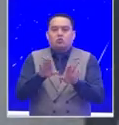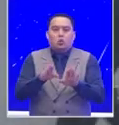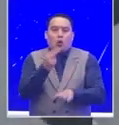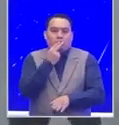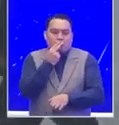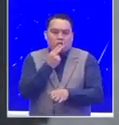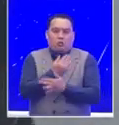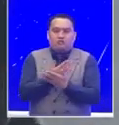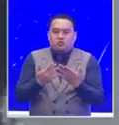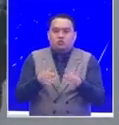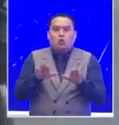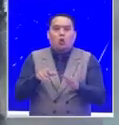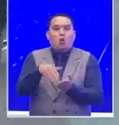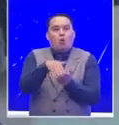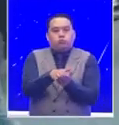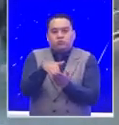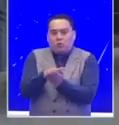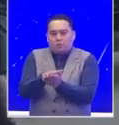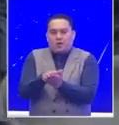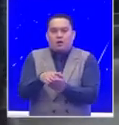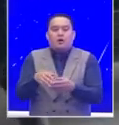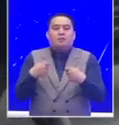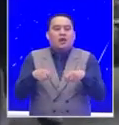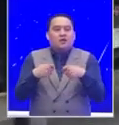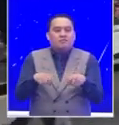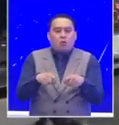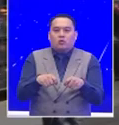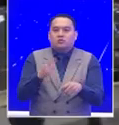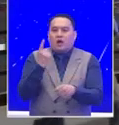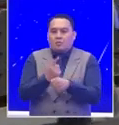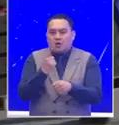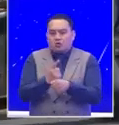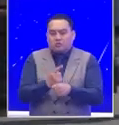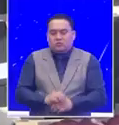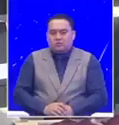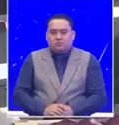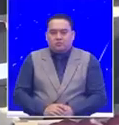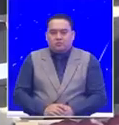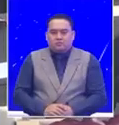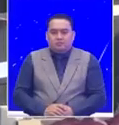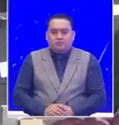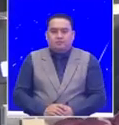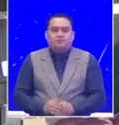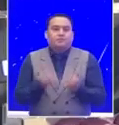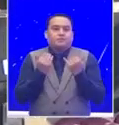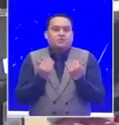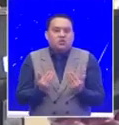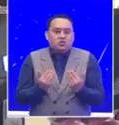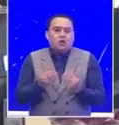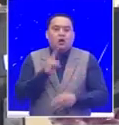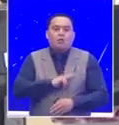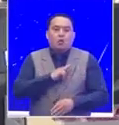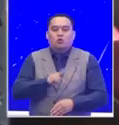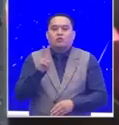да и то лишь для оптовиков. Розничная торговля запрещена до окончания режима чрезвычайного положения. На данный момент здесь работает